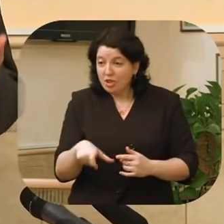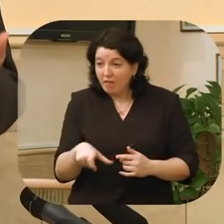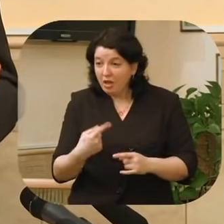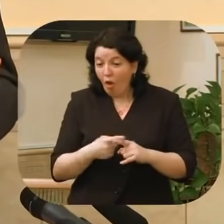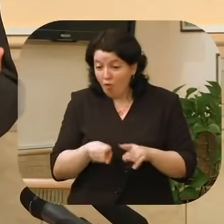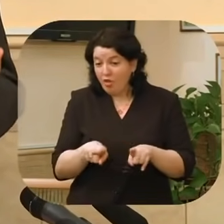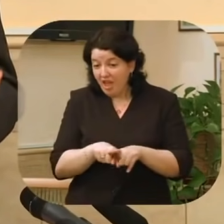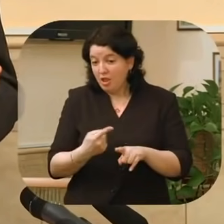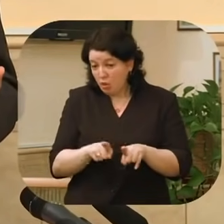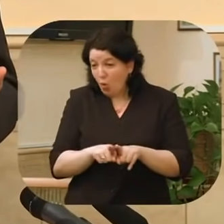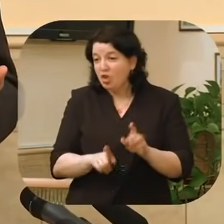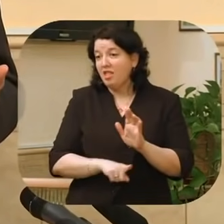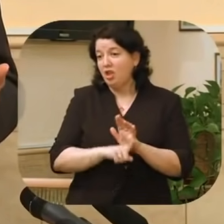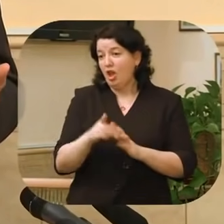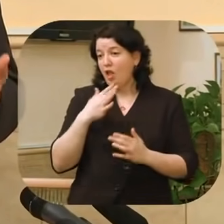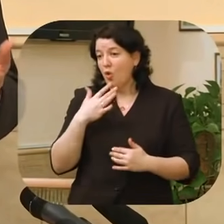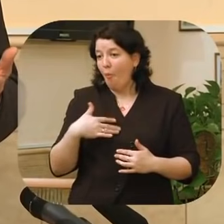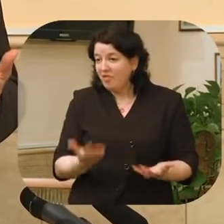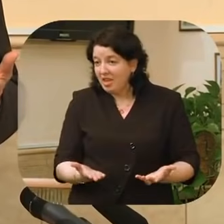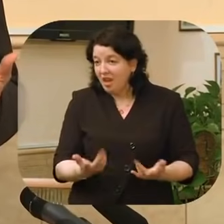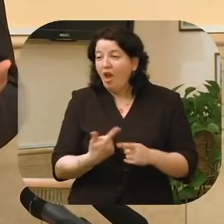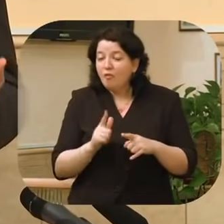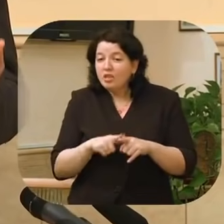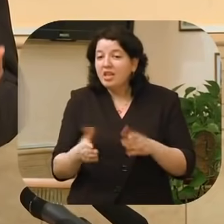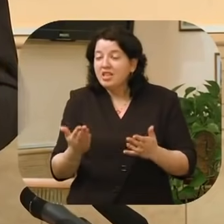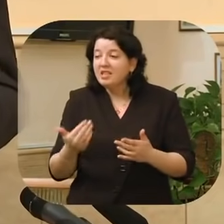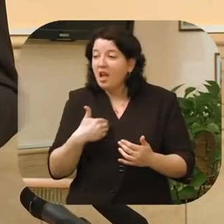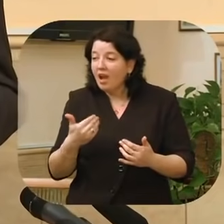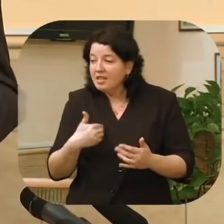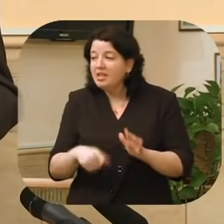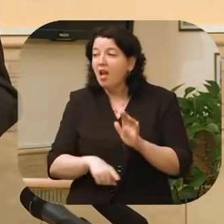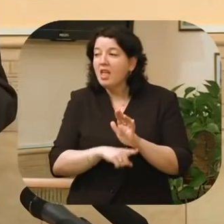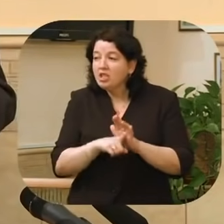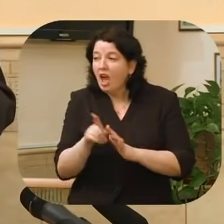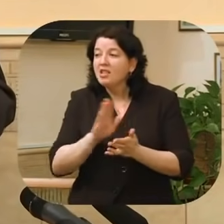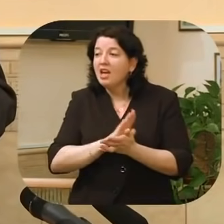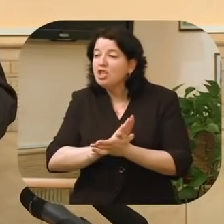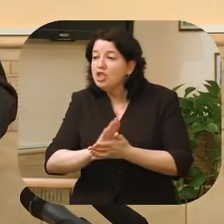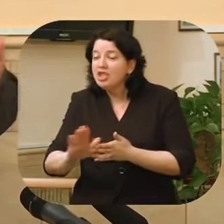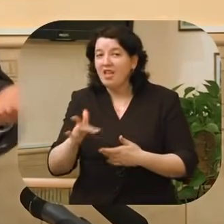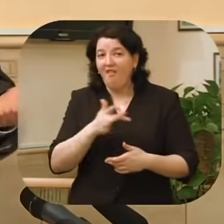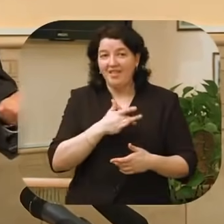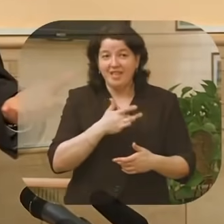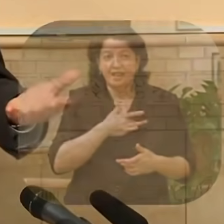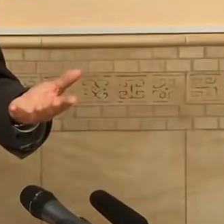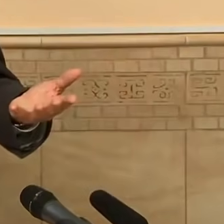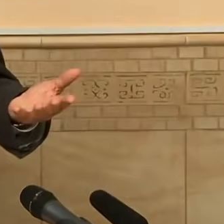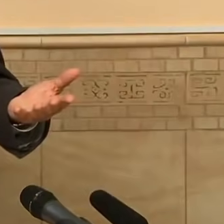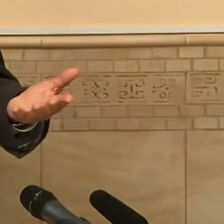это начало любви. Вот это, если хотите, начало чистого сердца. Как добиться этого?